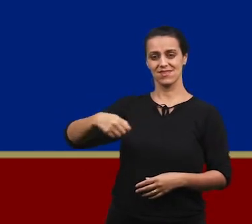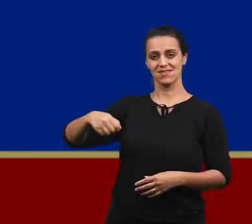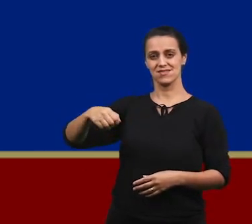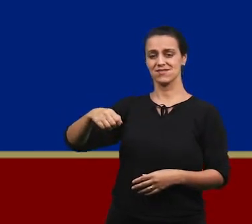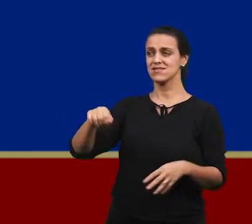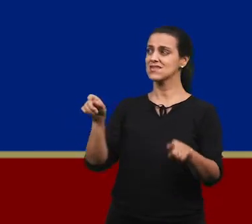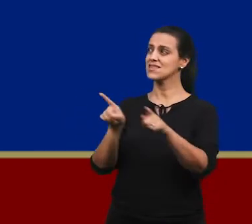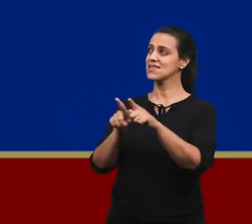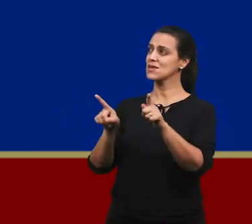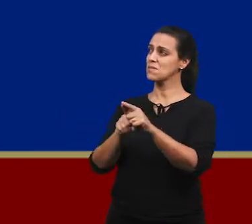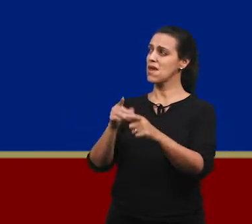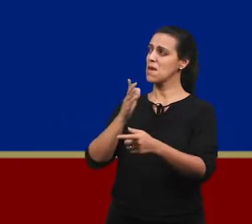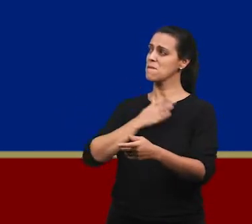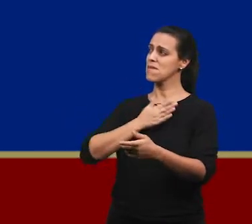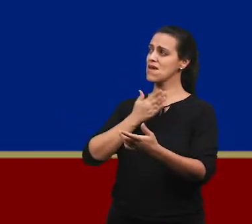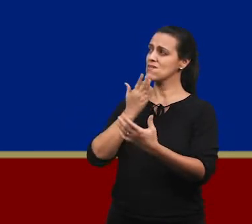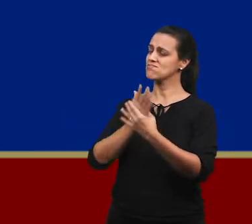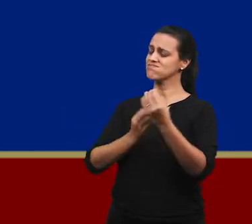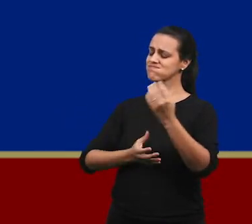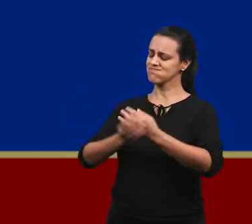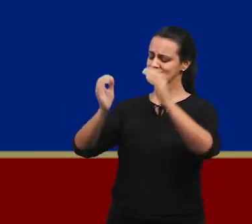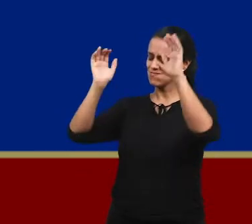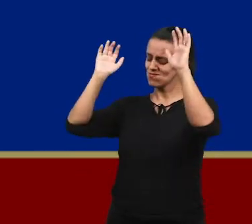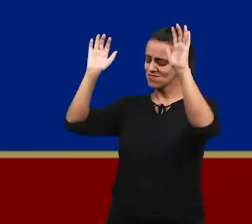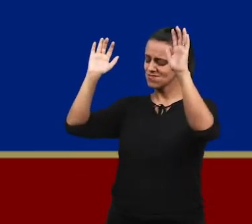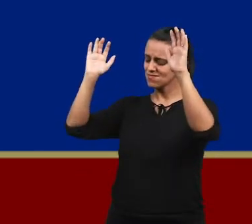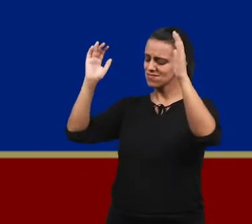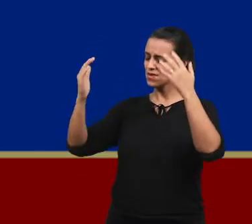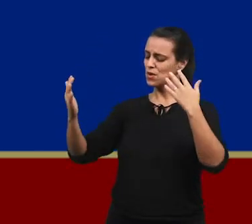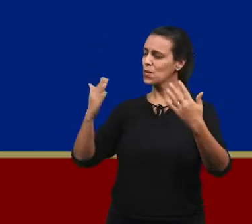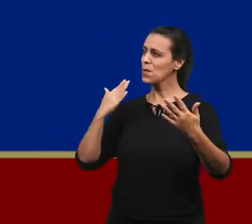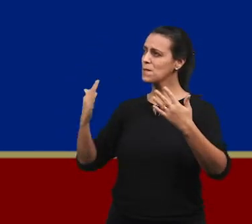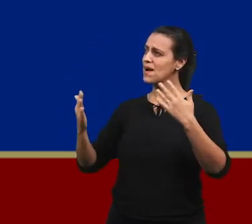моих, как жертва вечерняя».